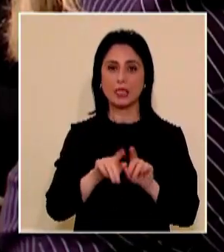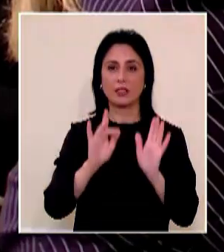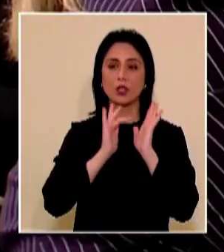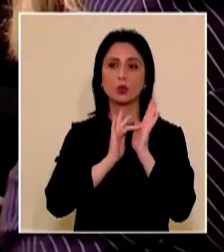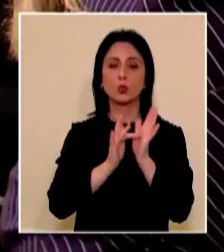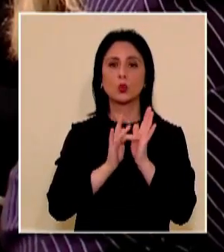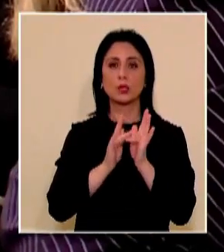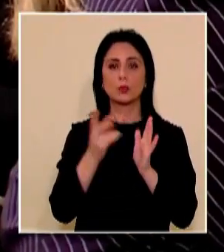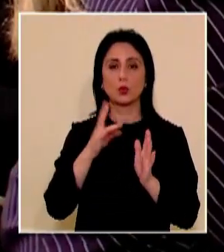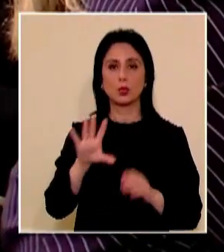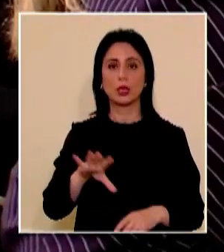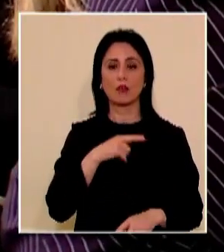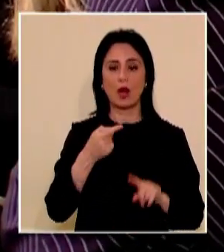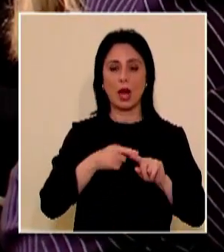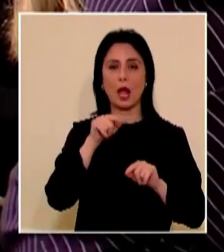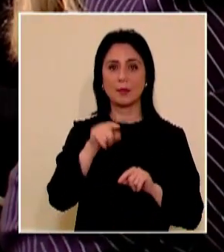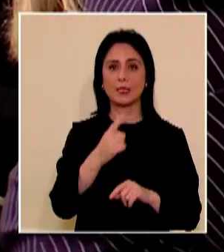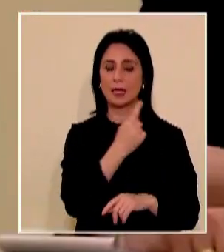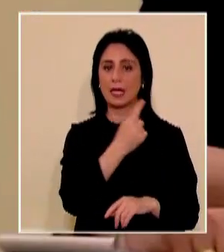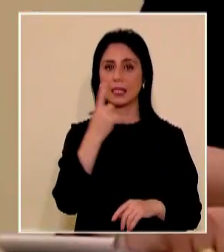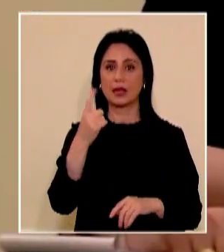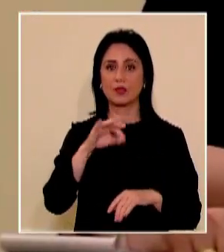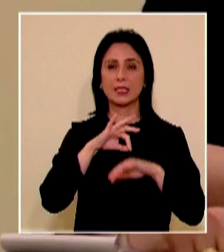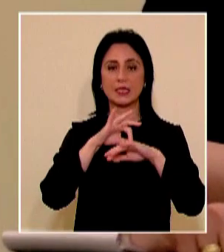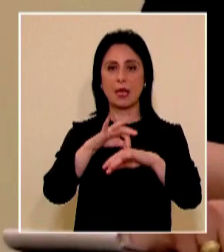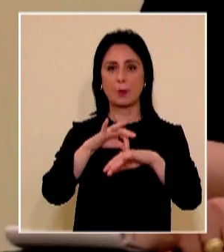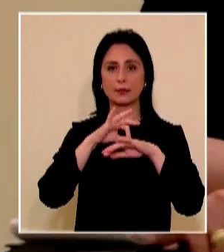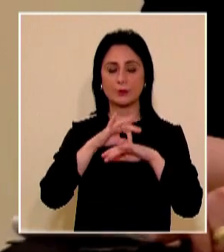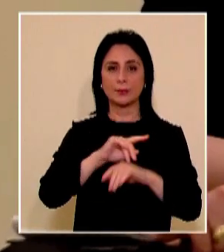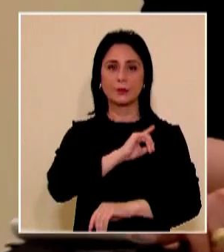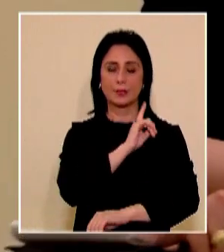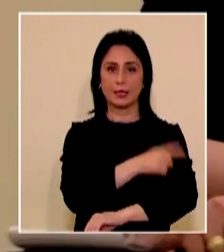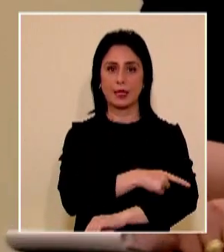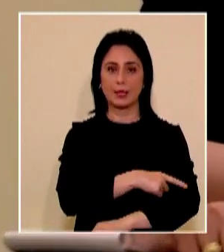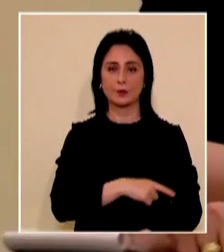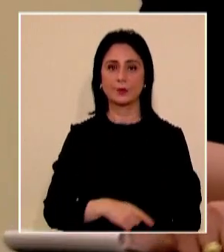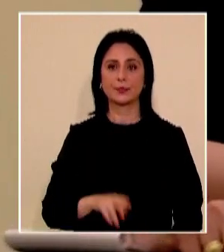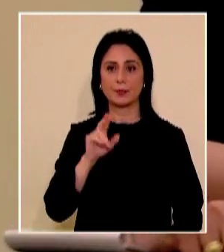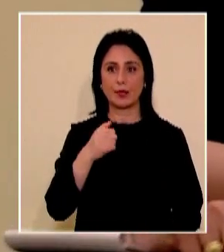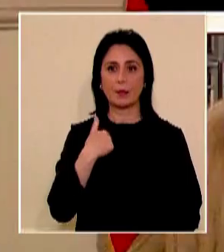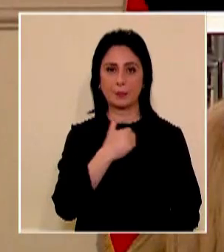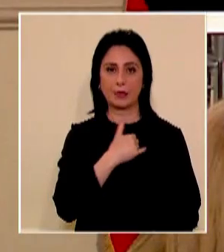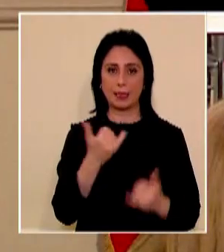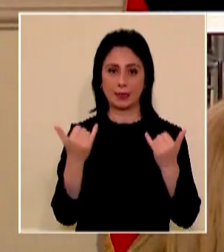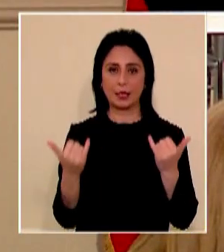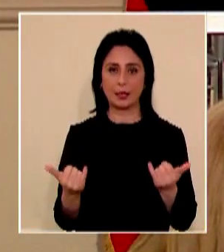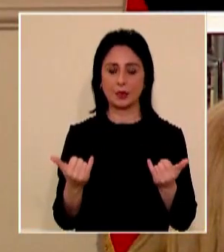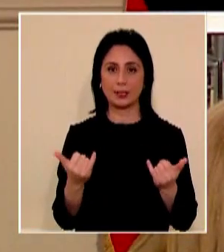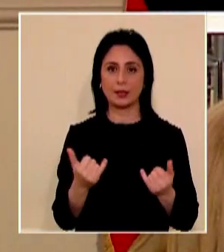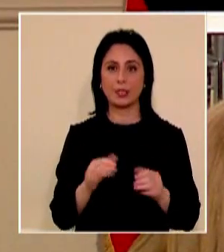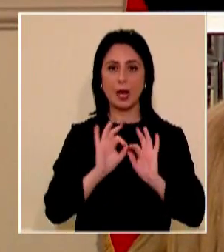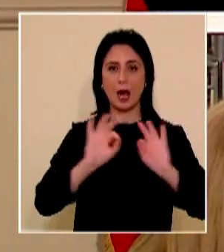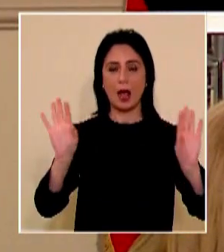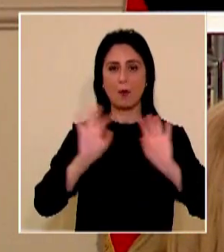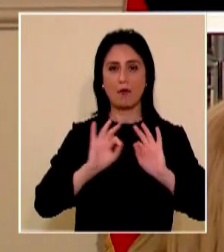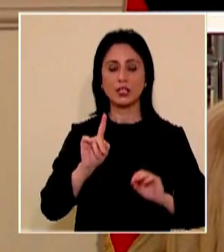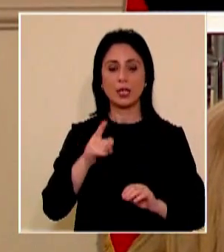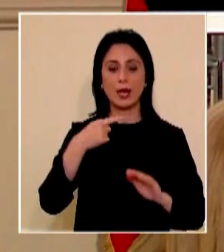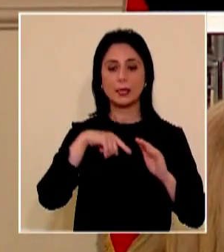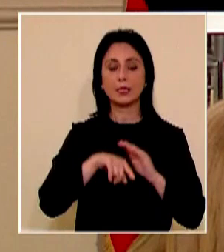handlowe, jak również i turystykę, co będzie też właśnie tą siłą